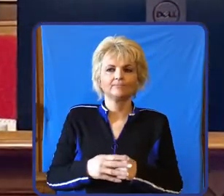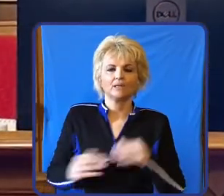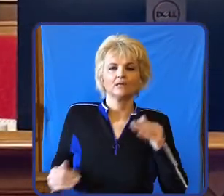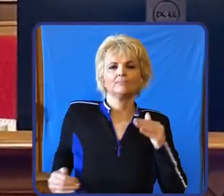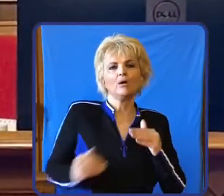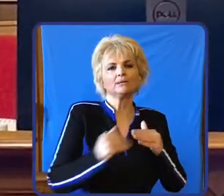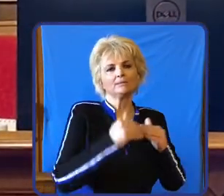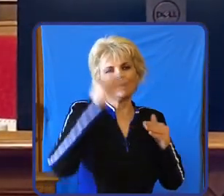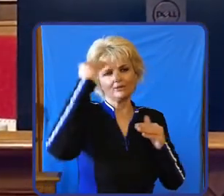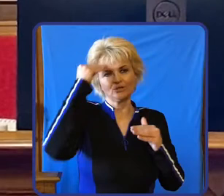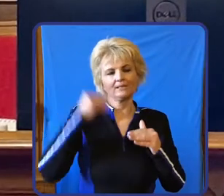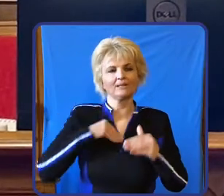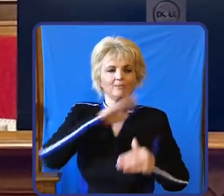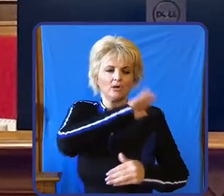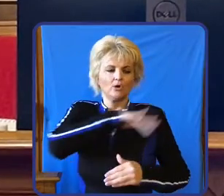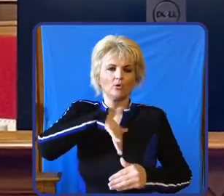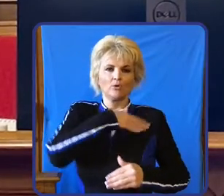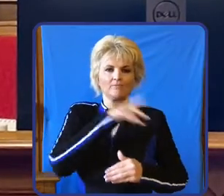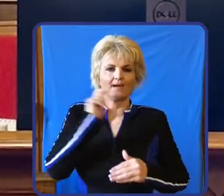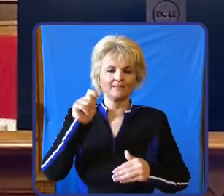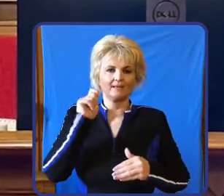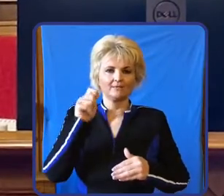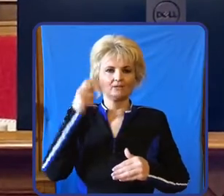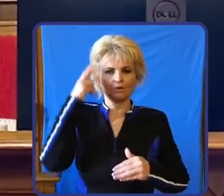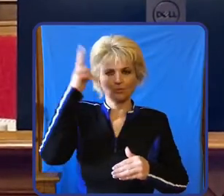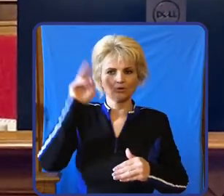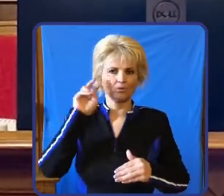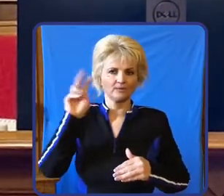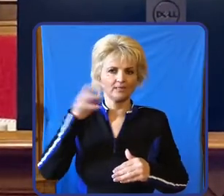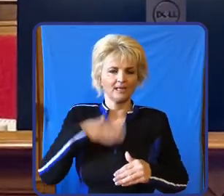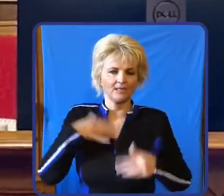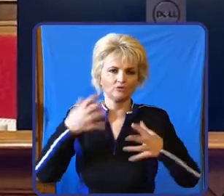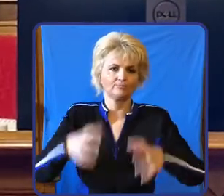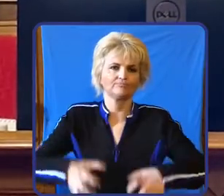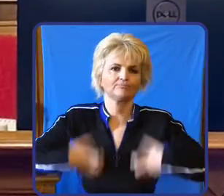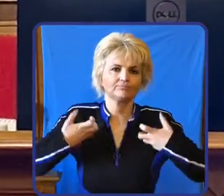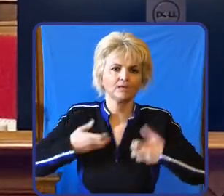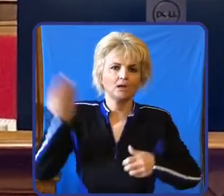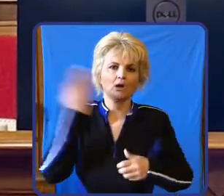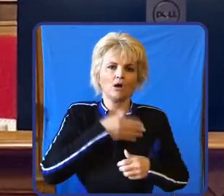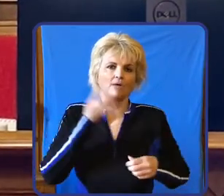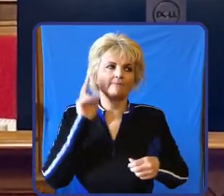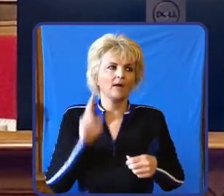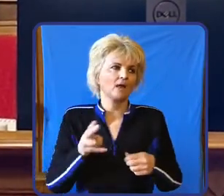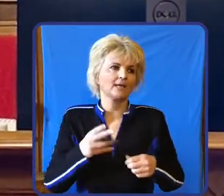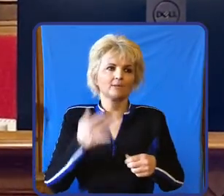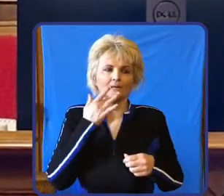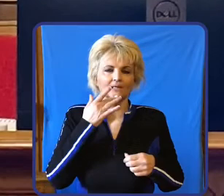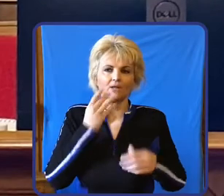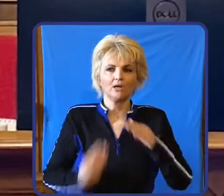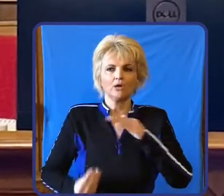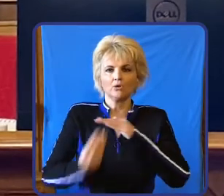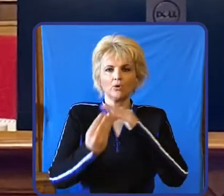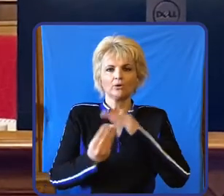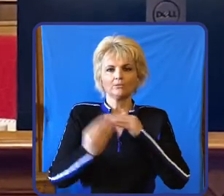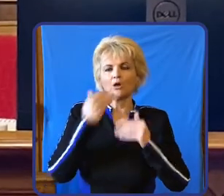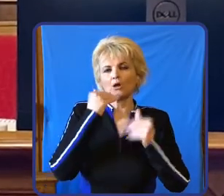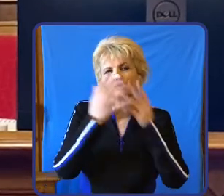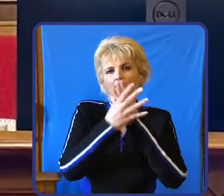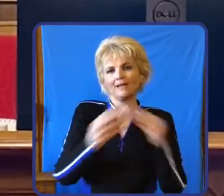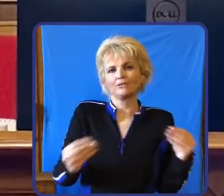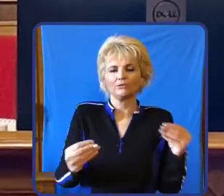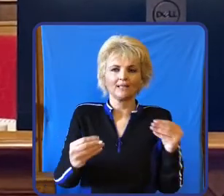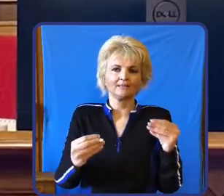maximálisan megértem Horváth képviselő úrnak a hozzászólását. Engem is fölháborít az, hogyha valaki mondjuk a korrupciót akarja megszüntetni, akkor